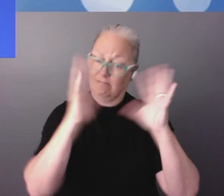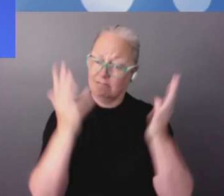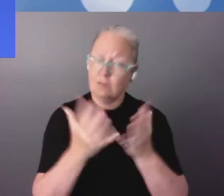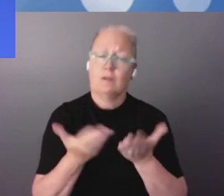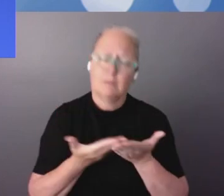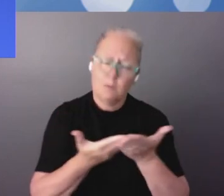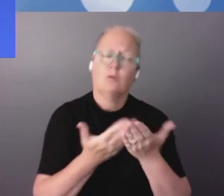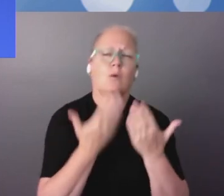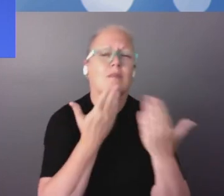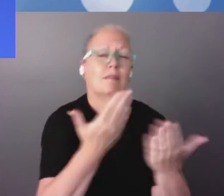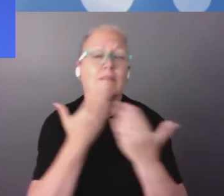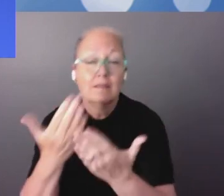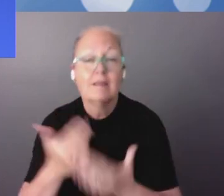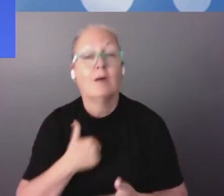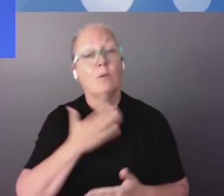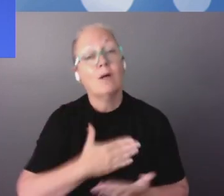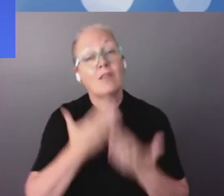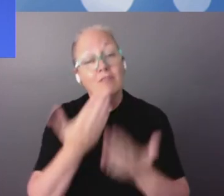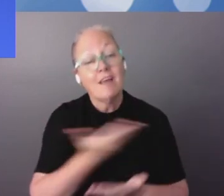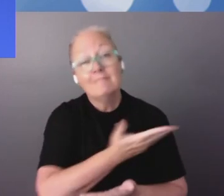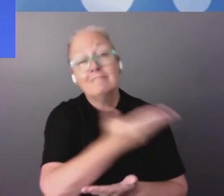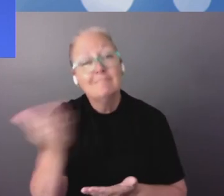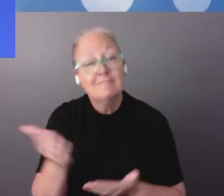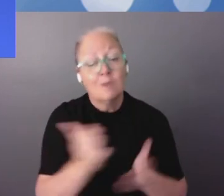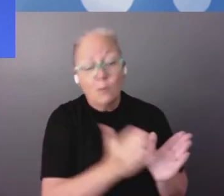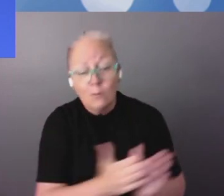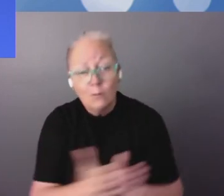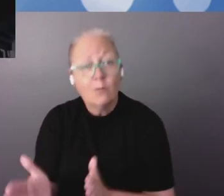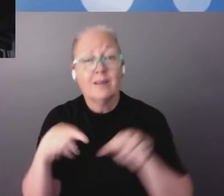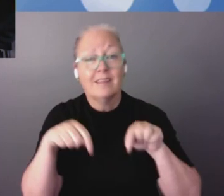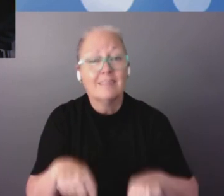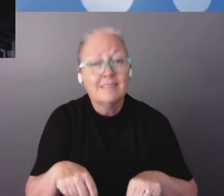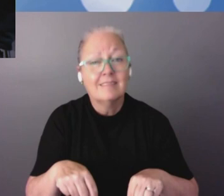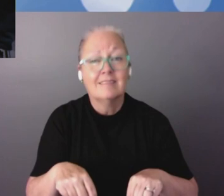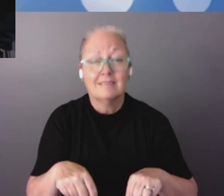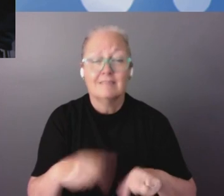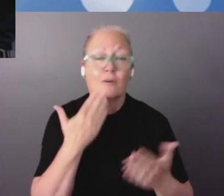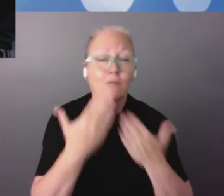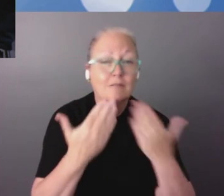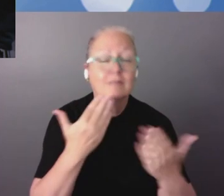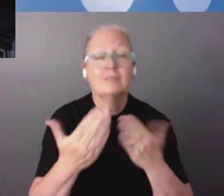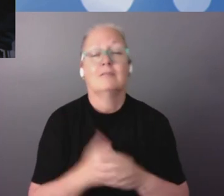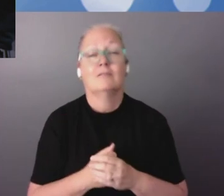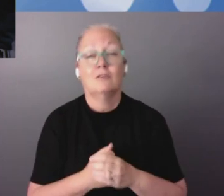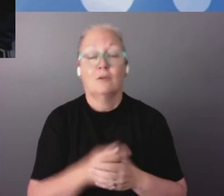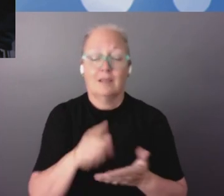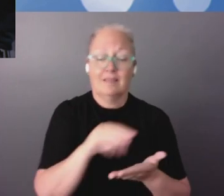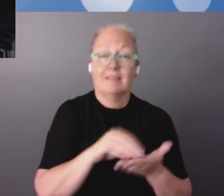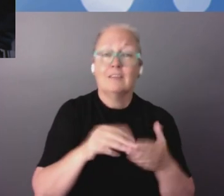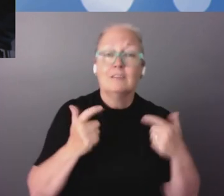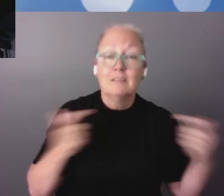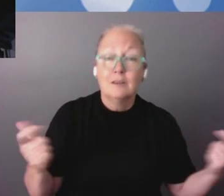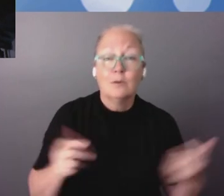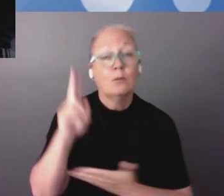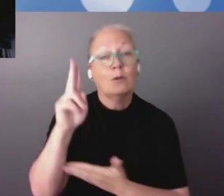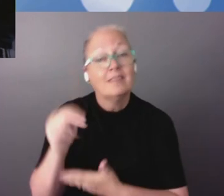спасибо организаторам. Благодарю заместителя генерального секретаря ООН, который